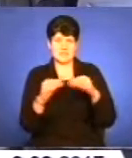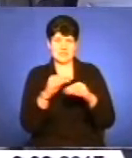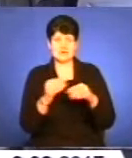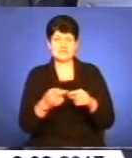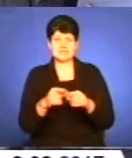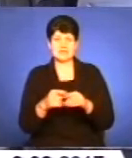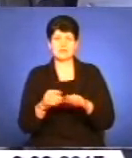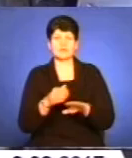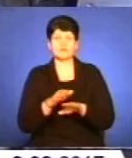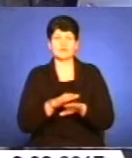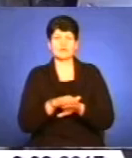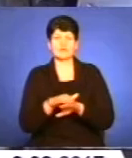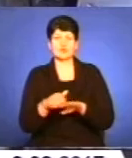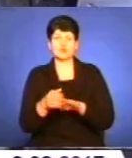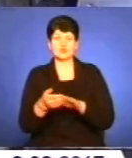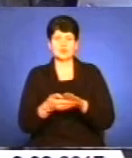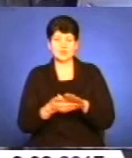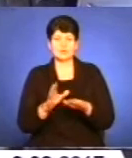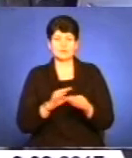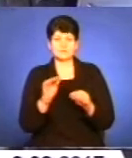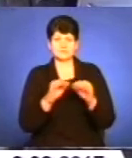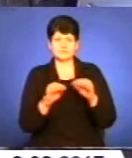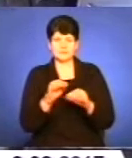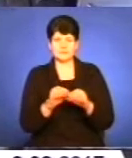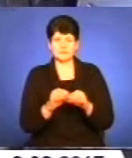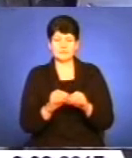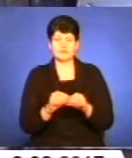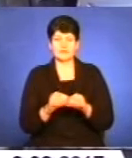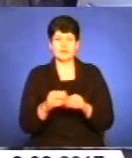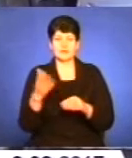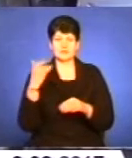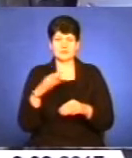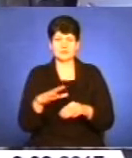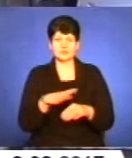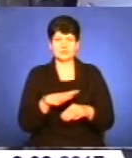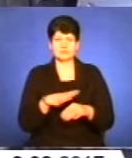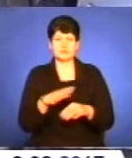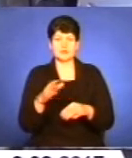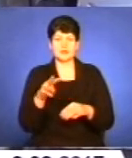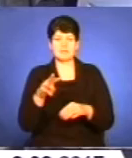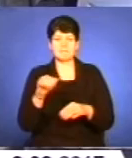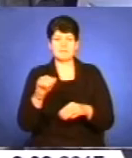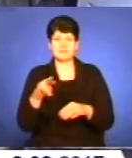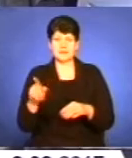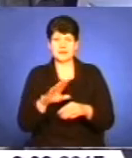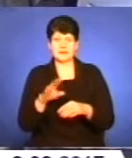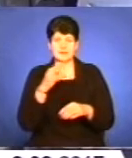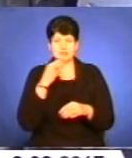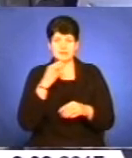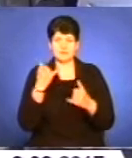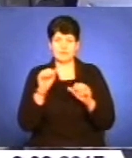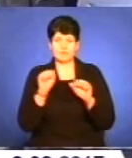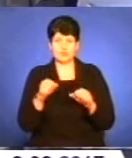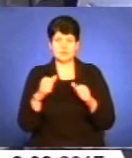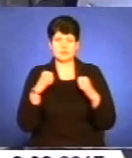устілки взуття, вони були перекладені свого часу тютюном, щоб їх не брала міль. От зараз хлопці так повичищають і вже можна спокійно